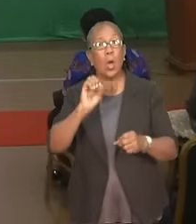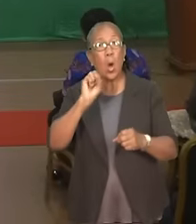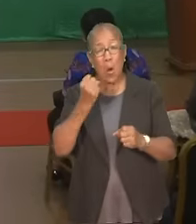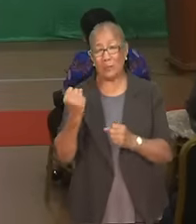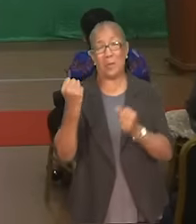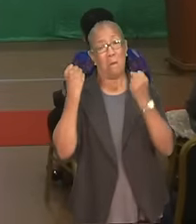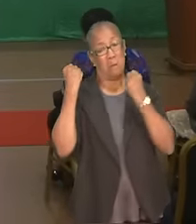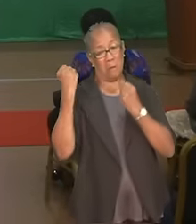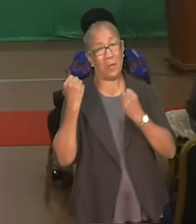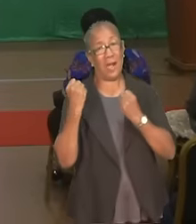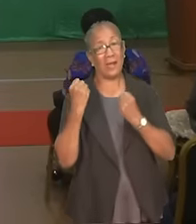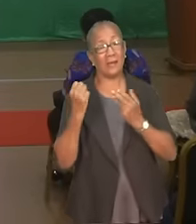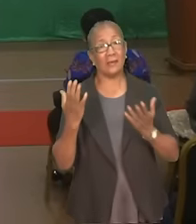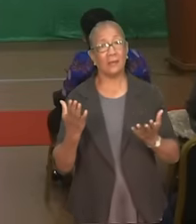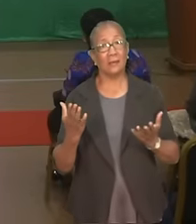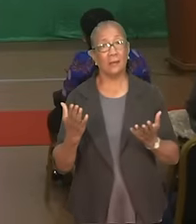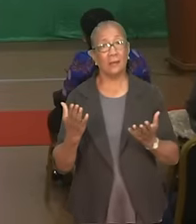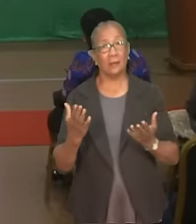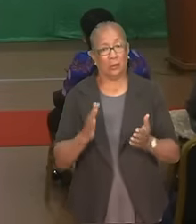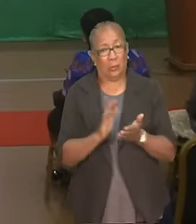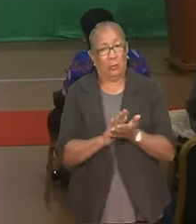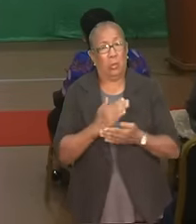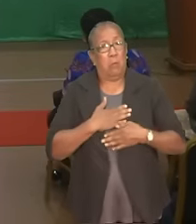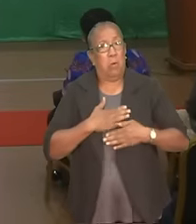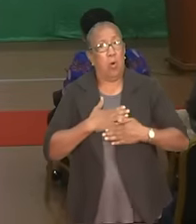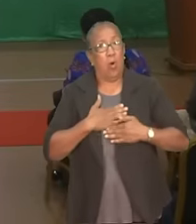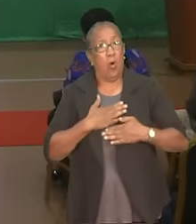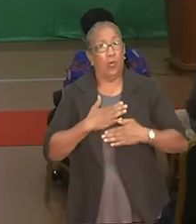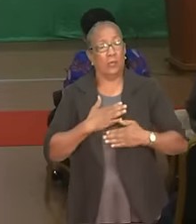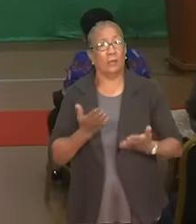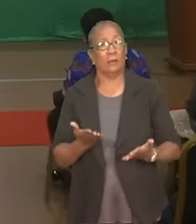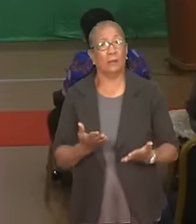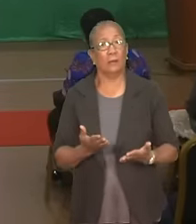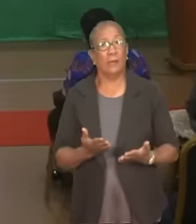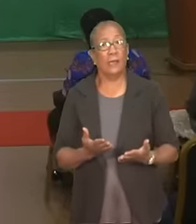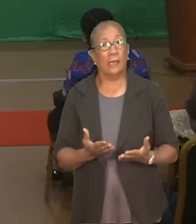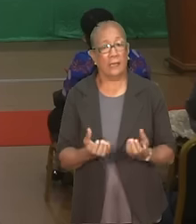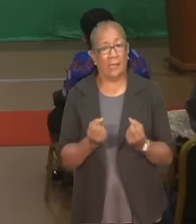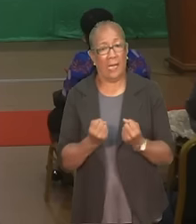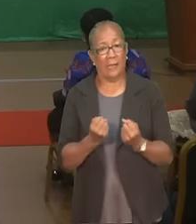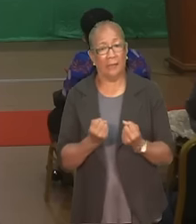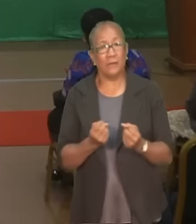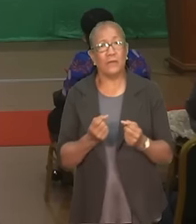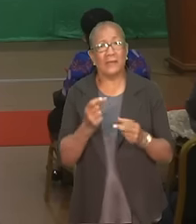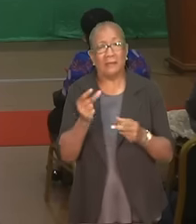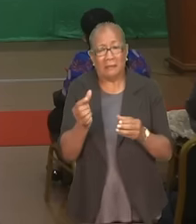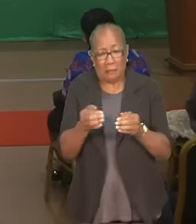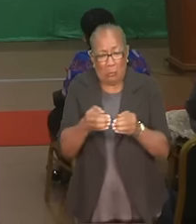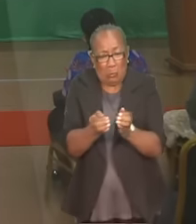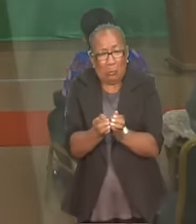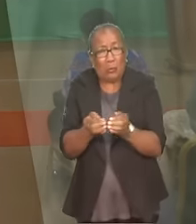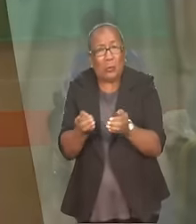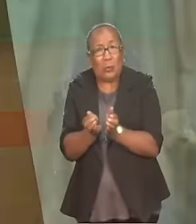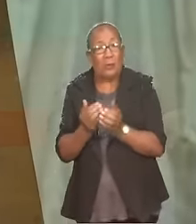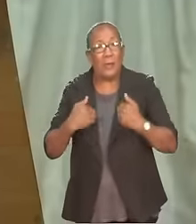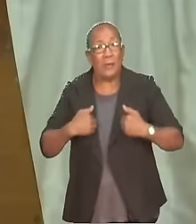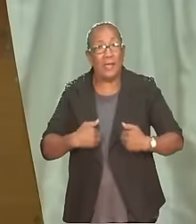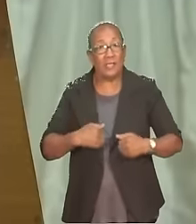macht in feite te behouden en te laten zijn in handen van een kleine groep. Nu